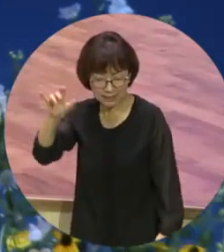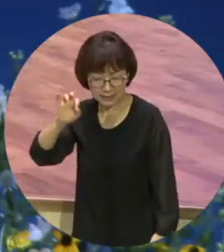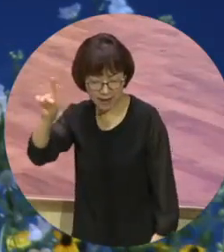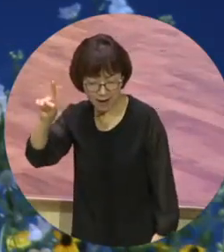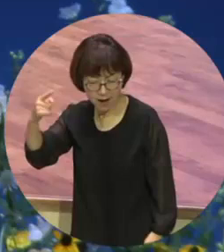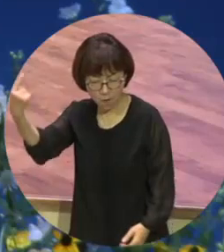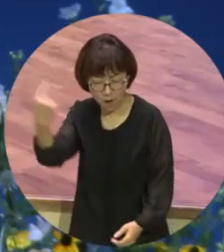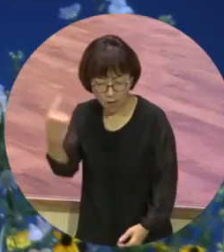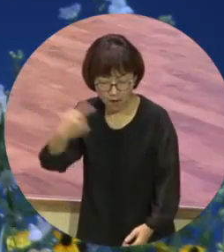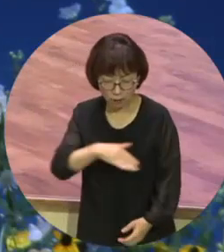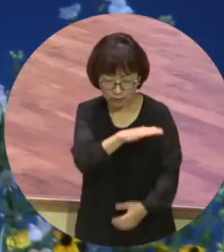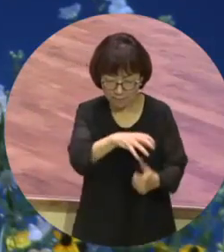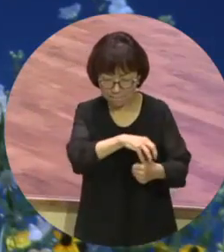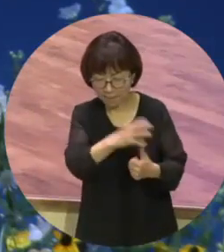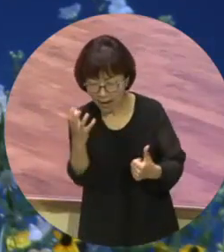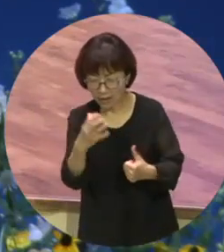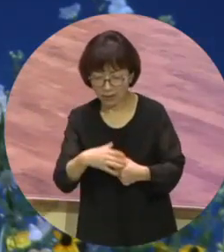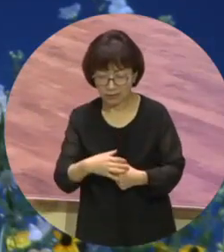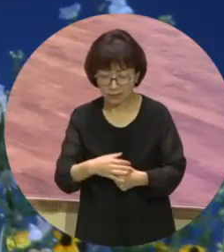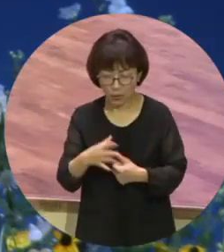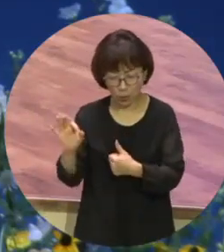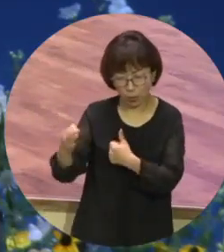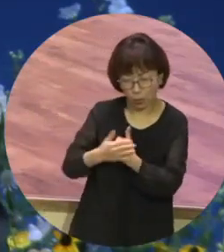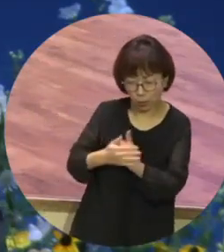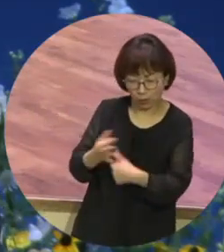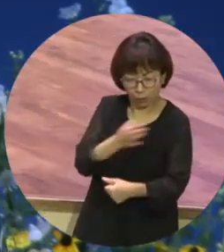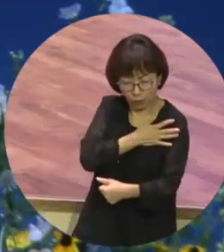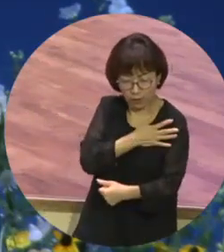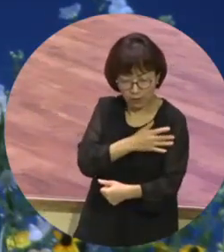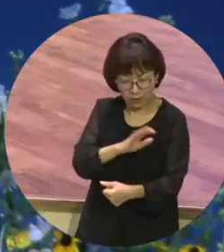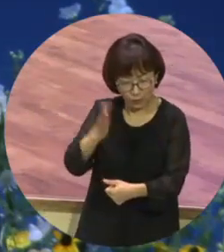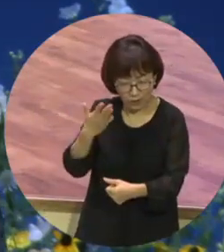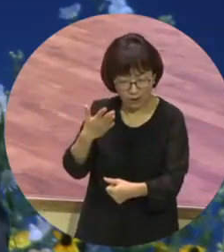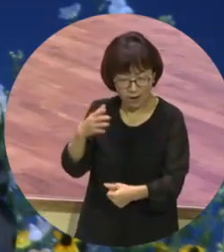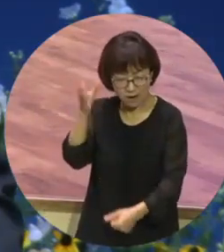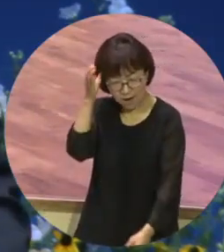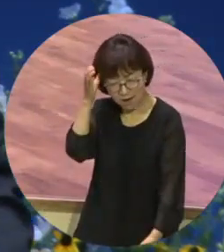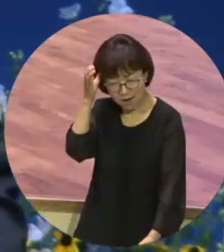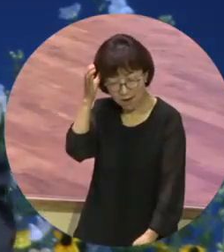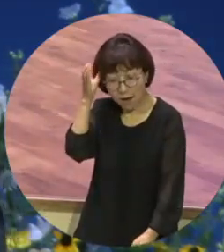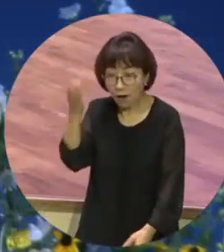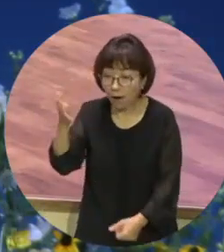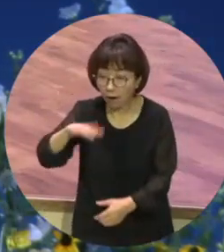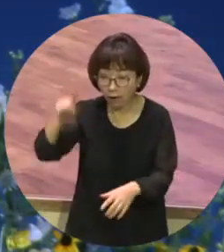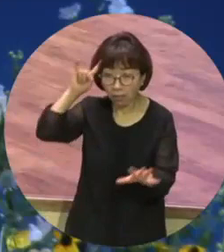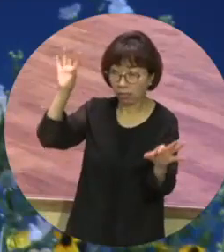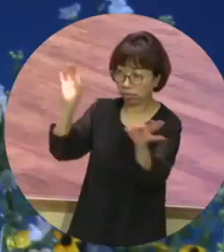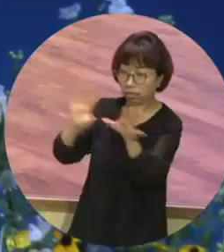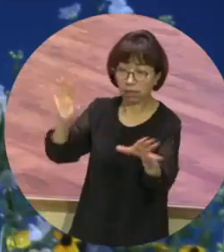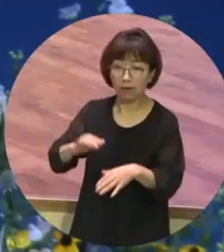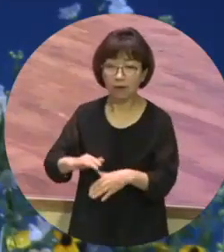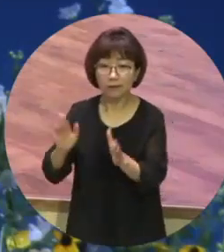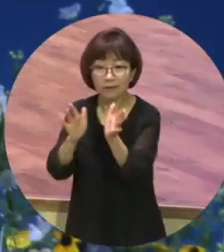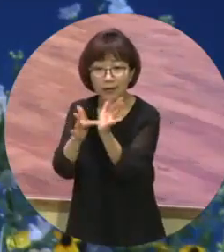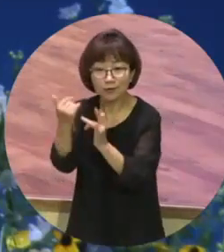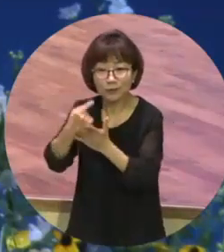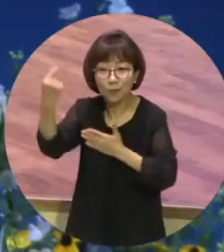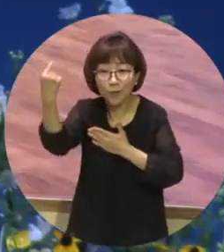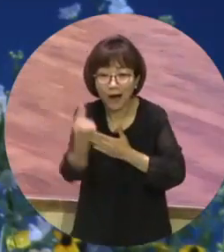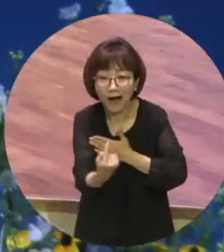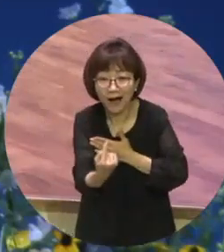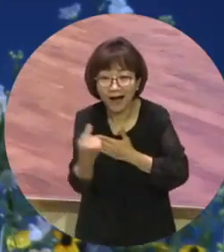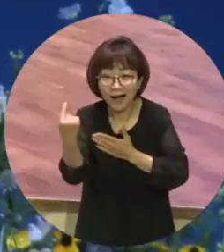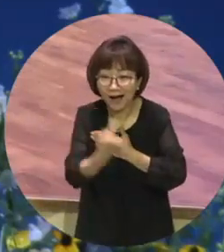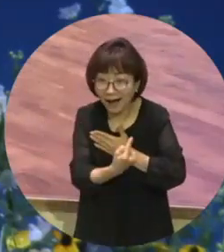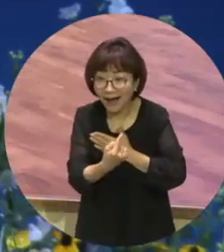경제적 메시아를 기대했던 유대인들에게 예수님이 나타나셔가지고 천국 복음을 전파하시면서 수많은